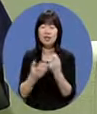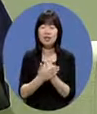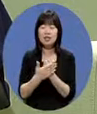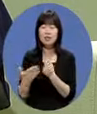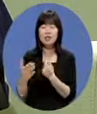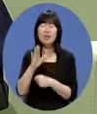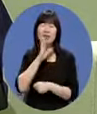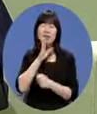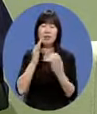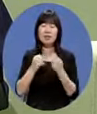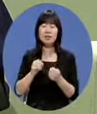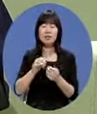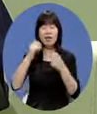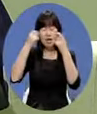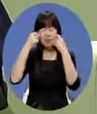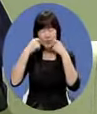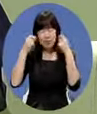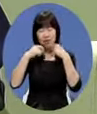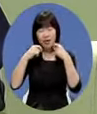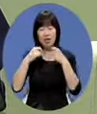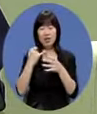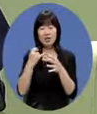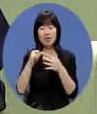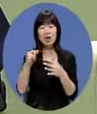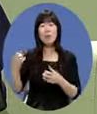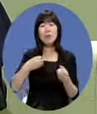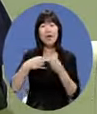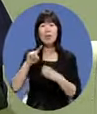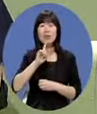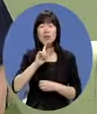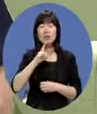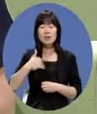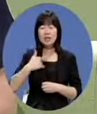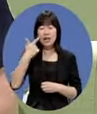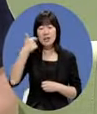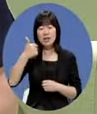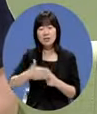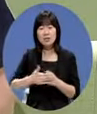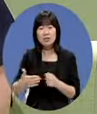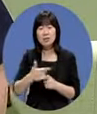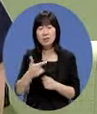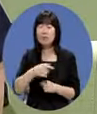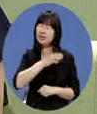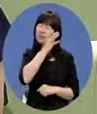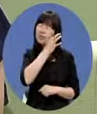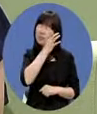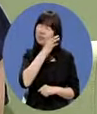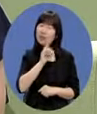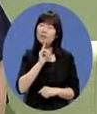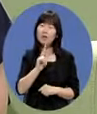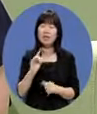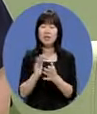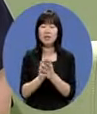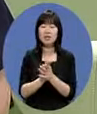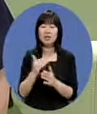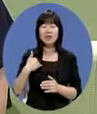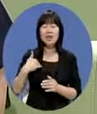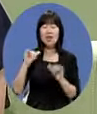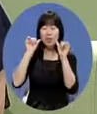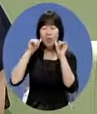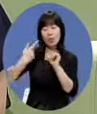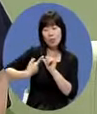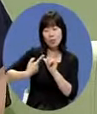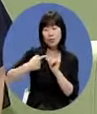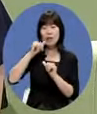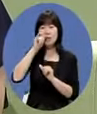보니까 정말 많이 펑펑 울면서 이제 아이들이 어떤 얘기를 했냐면 나는 아빠 때문에 너무너무 창피하다는 거예요. 친구들이 자기를